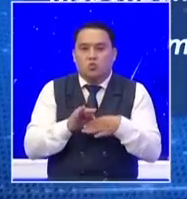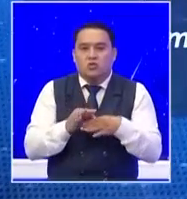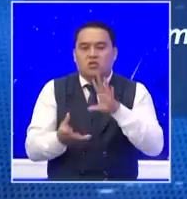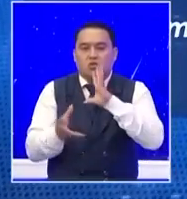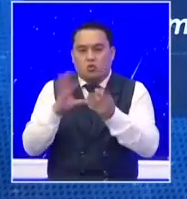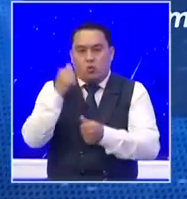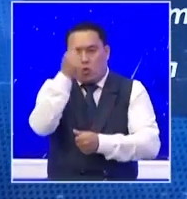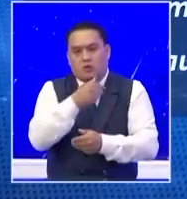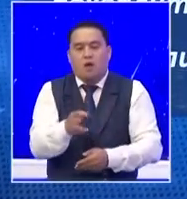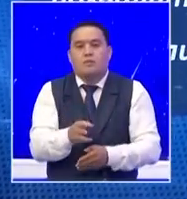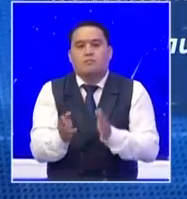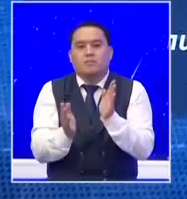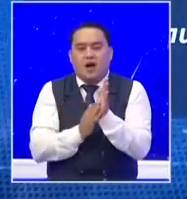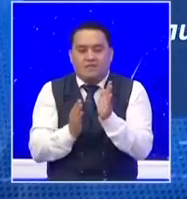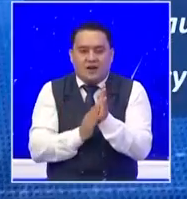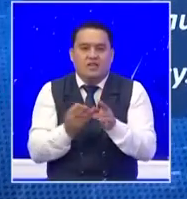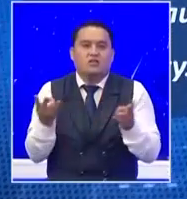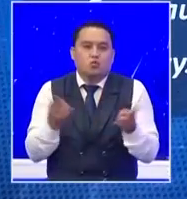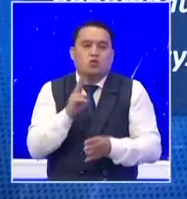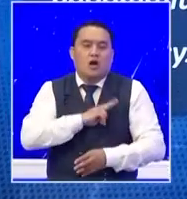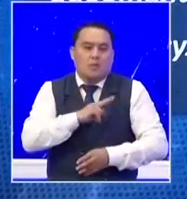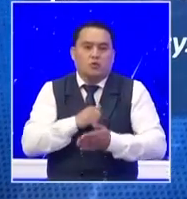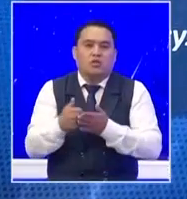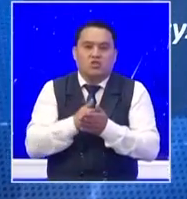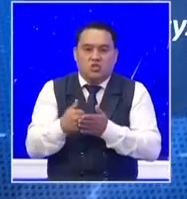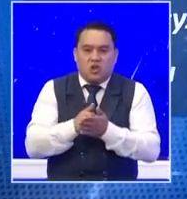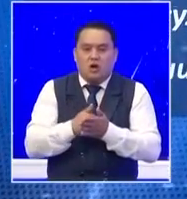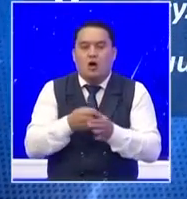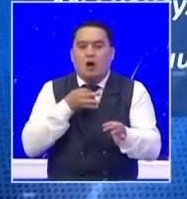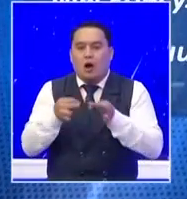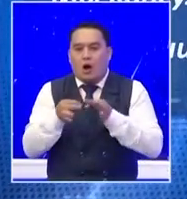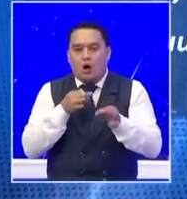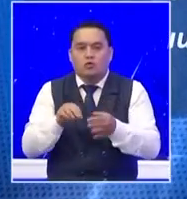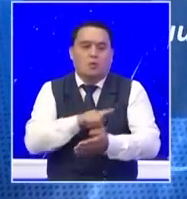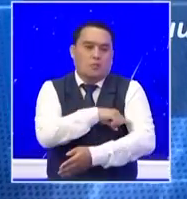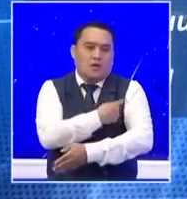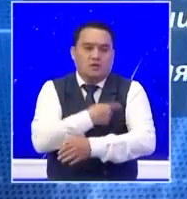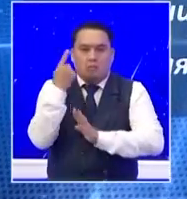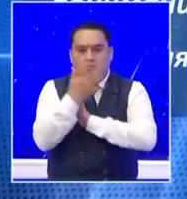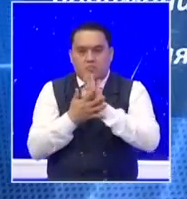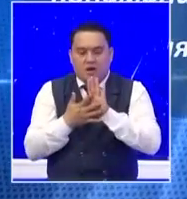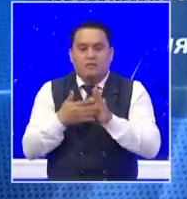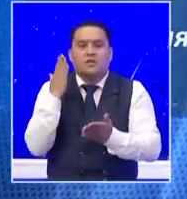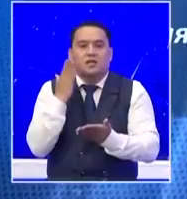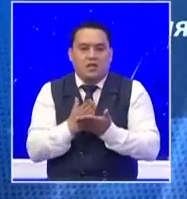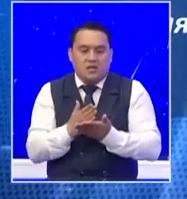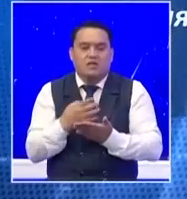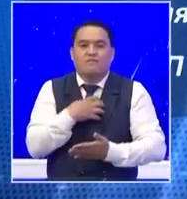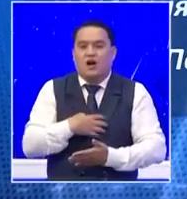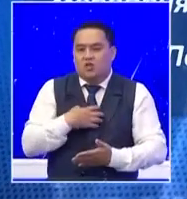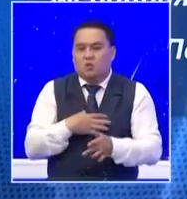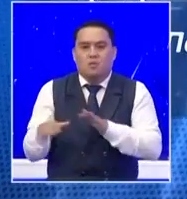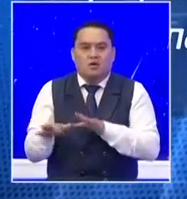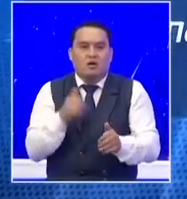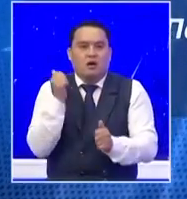года, похвалить детей, которые на самом деле работали за достижение. Мы консультировались с Минздравом, понимание имеется. Это важное мероприятие